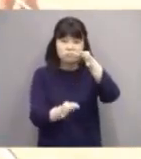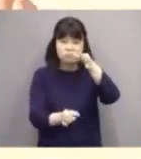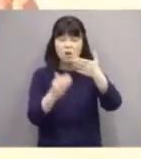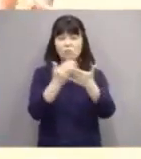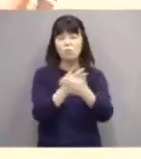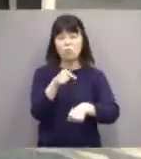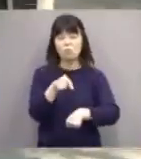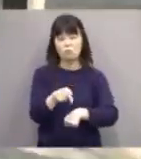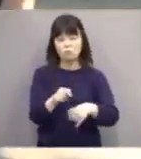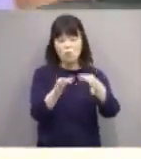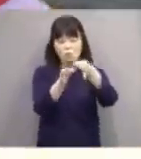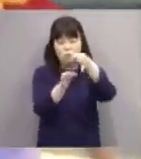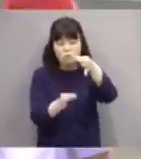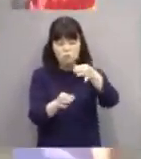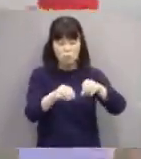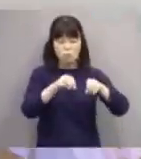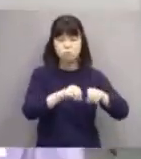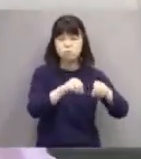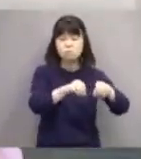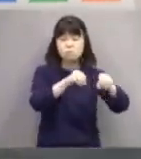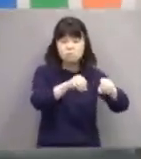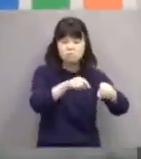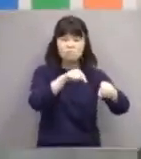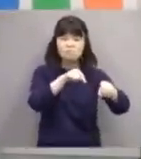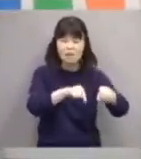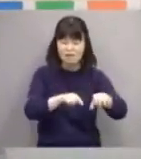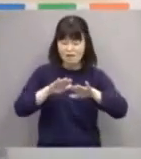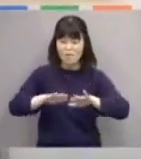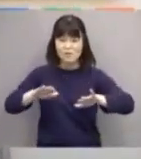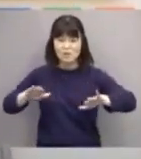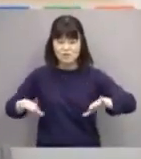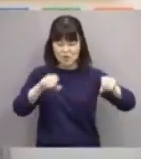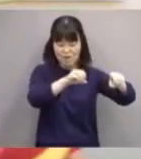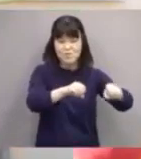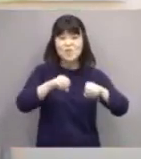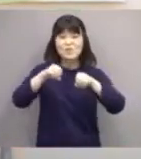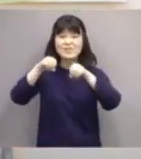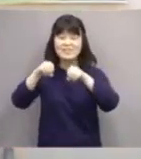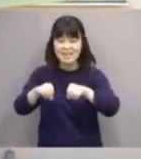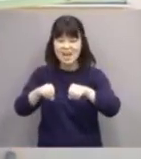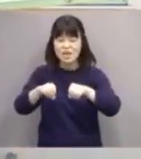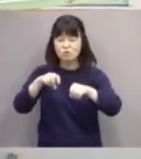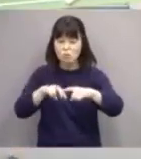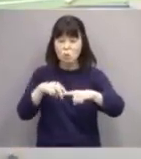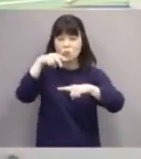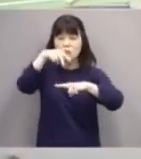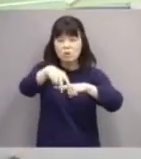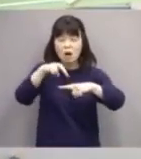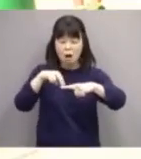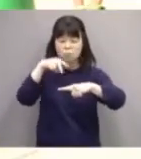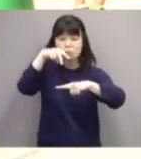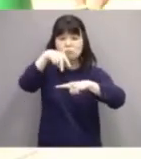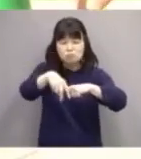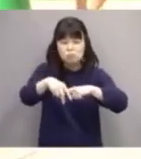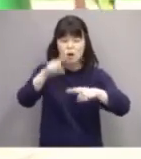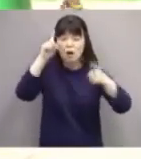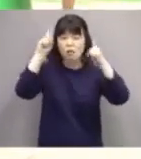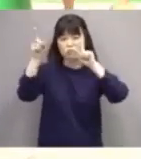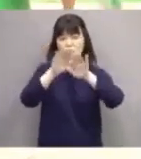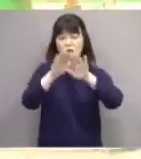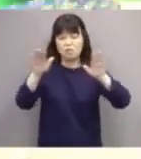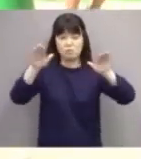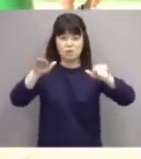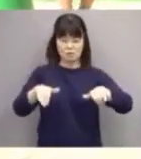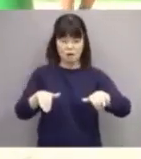その茎を抜いて置いといたらビールケースのところに渡して、でそこをジャンプするっていうことをやってました。